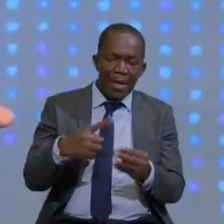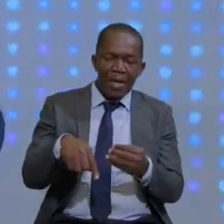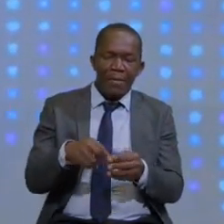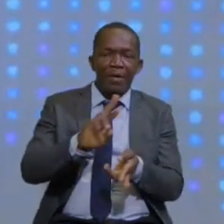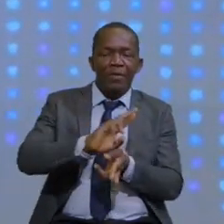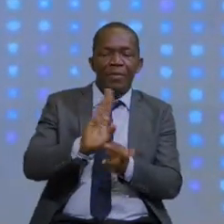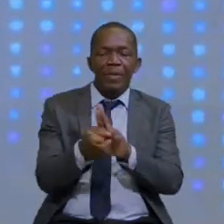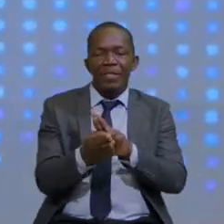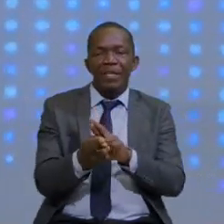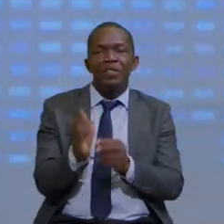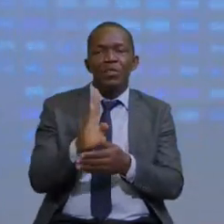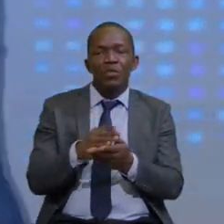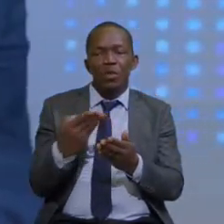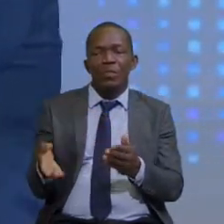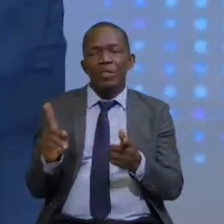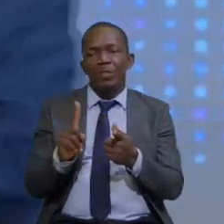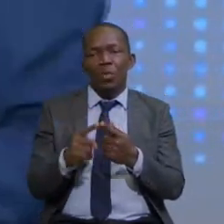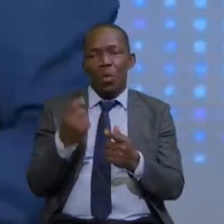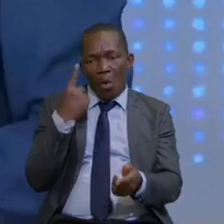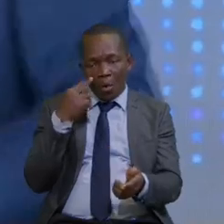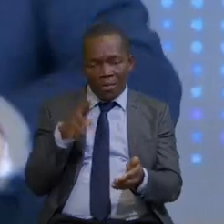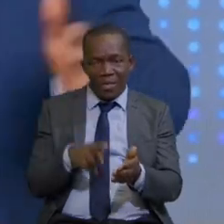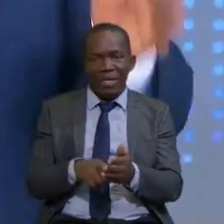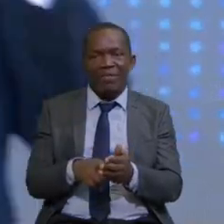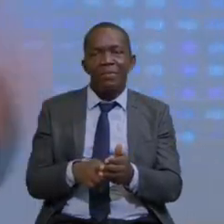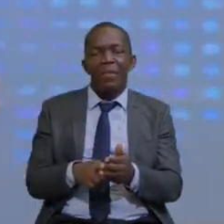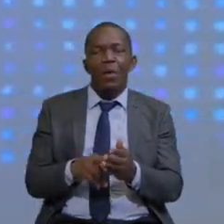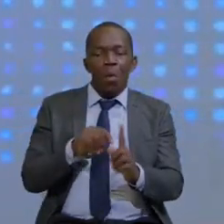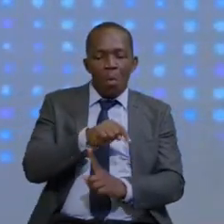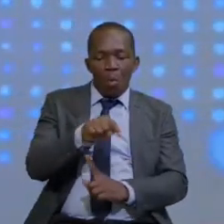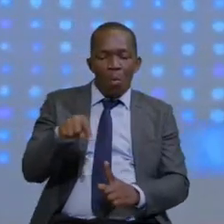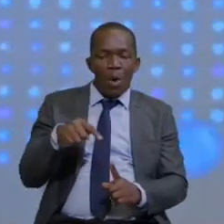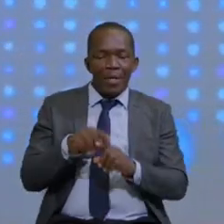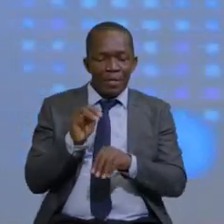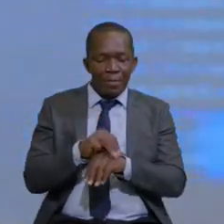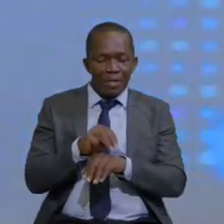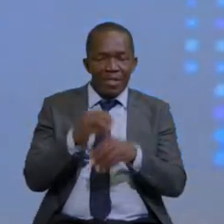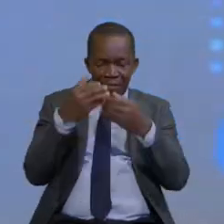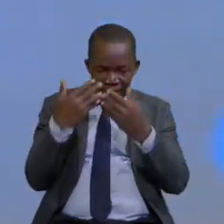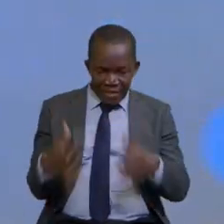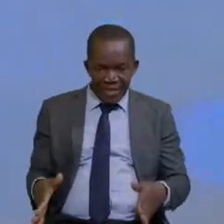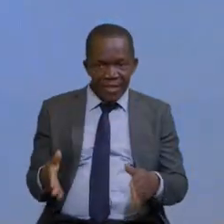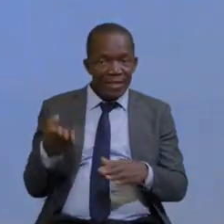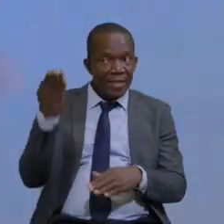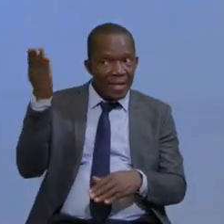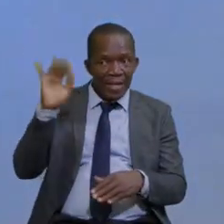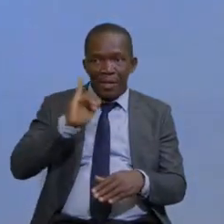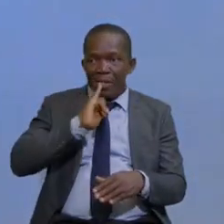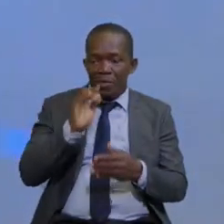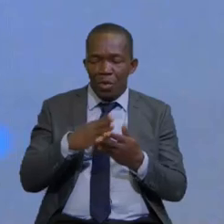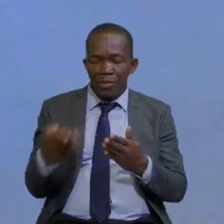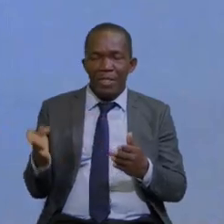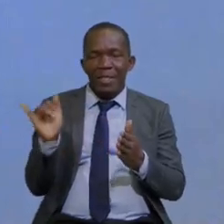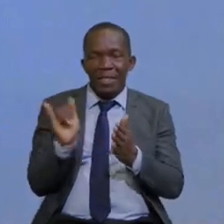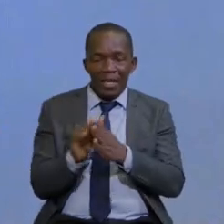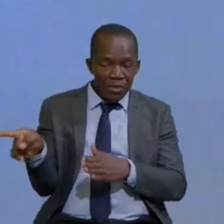Quand le message finit, il y a quelque chose à apprendre, il y a quelque chose à entendre, il y a quelque